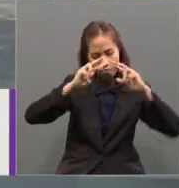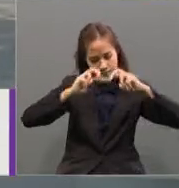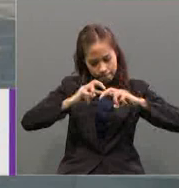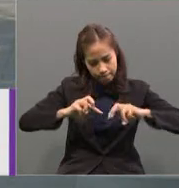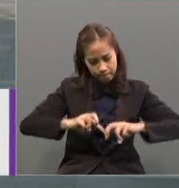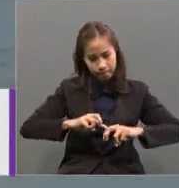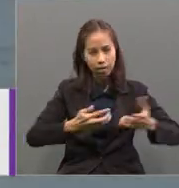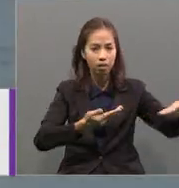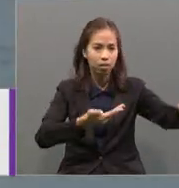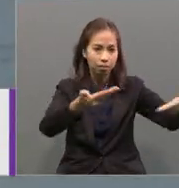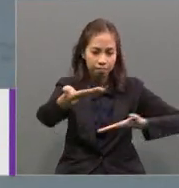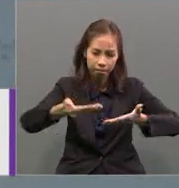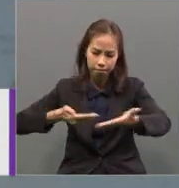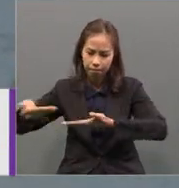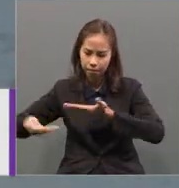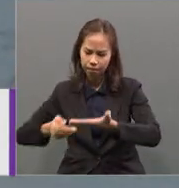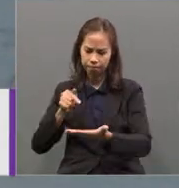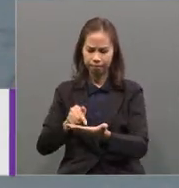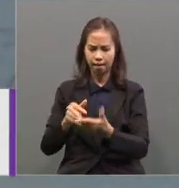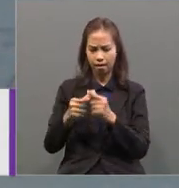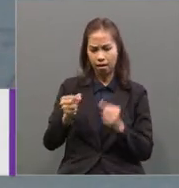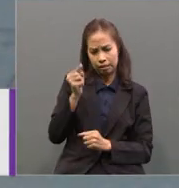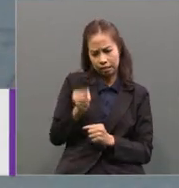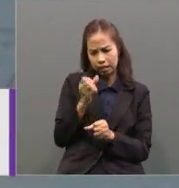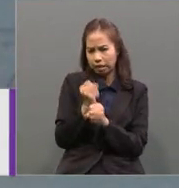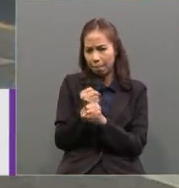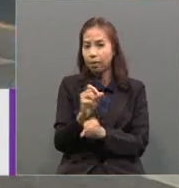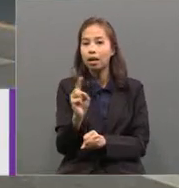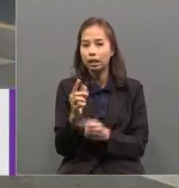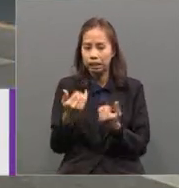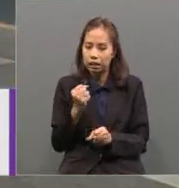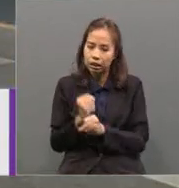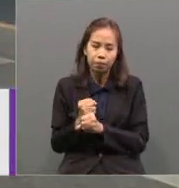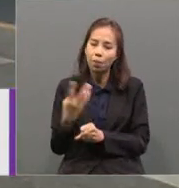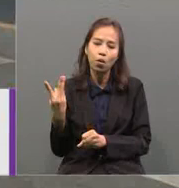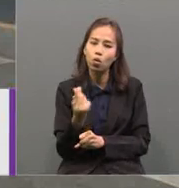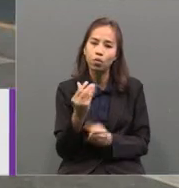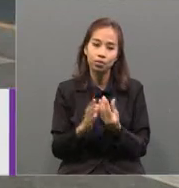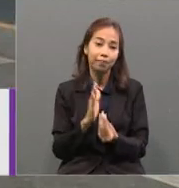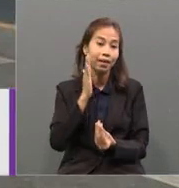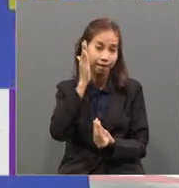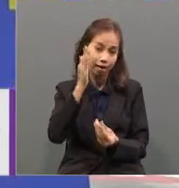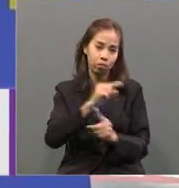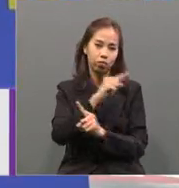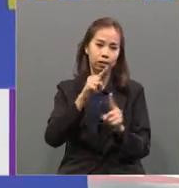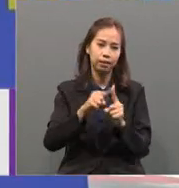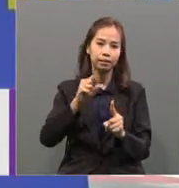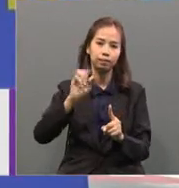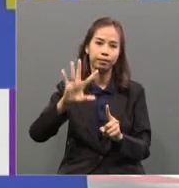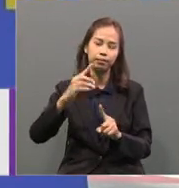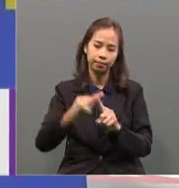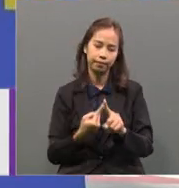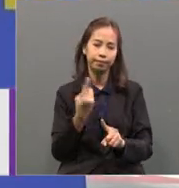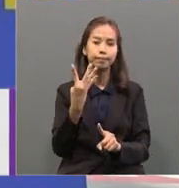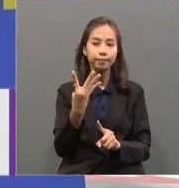าเนี่ยมีข้อเท็จจริงเป็นอย่างไรบ้างซึ่งกระบวนการก็จะต้องทำโดยเร็วในสัปดาห์หน้าก็คือวันที่25เมษายน